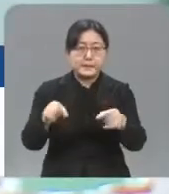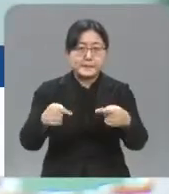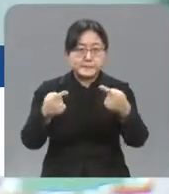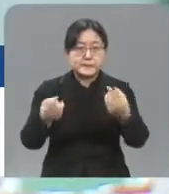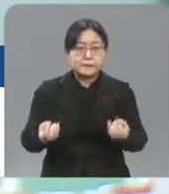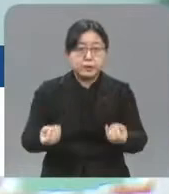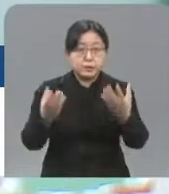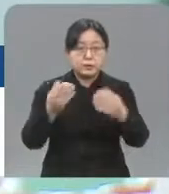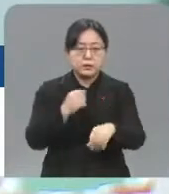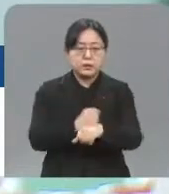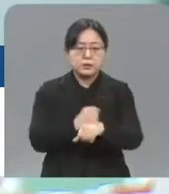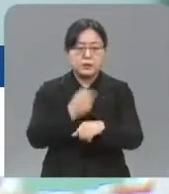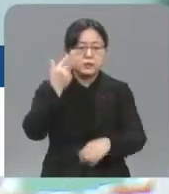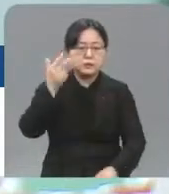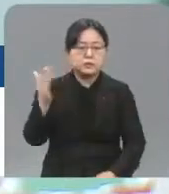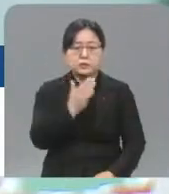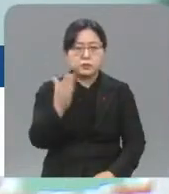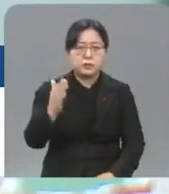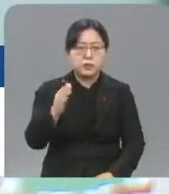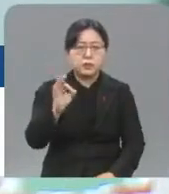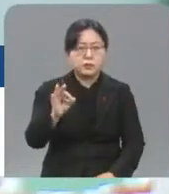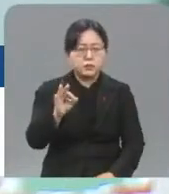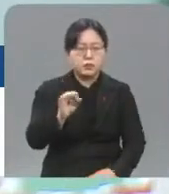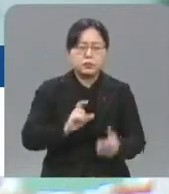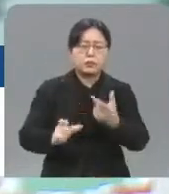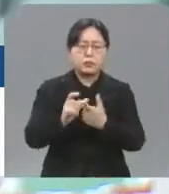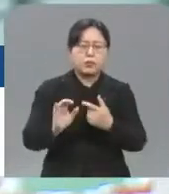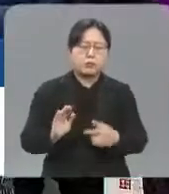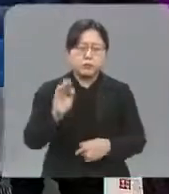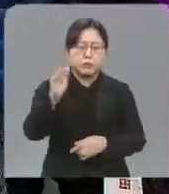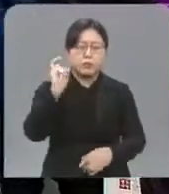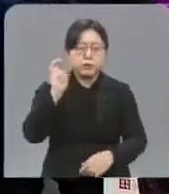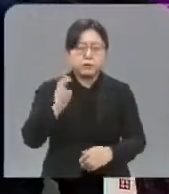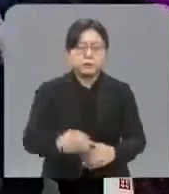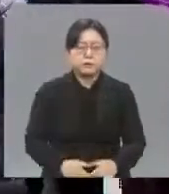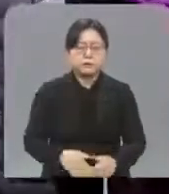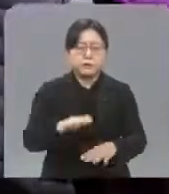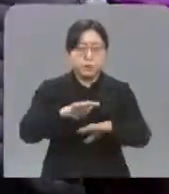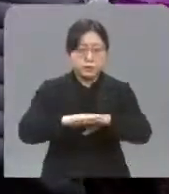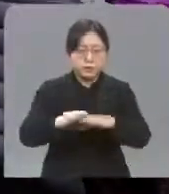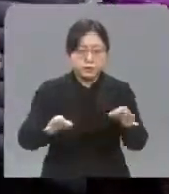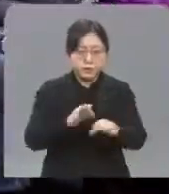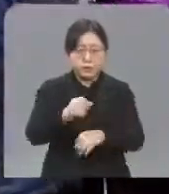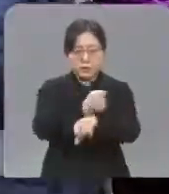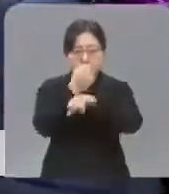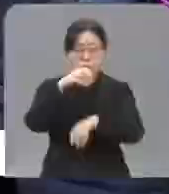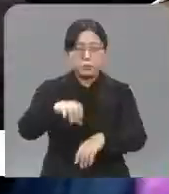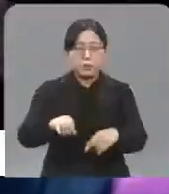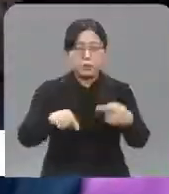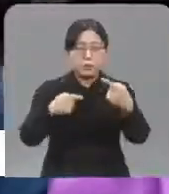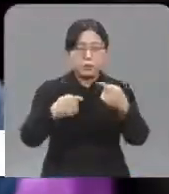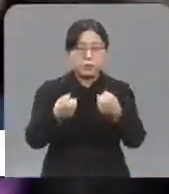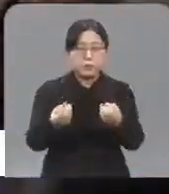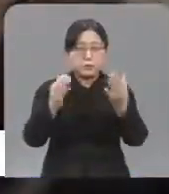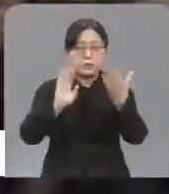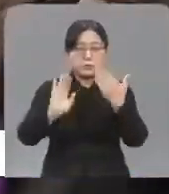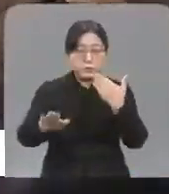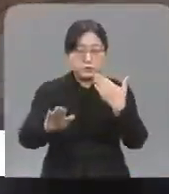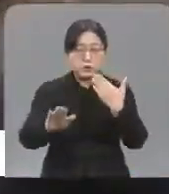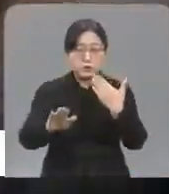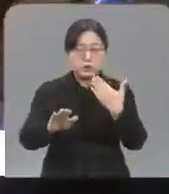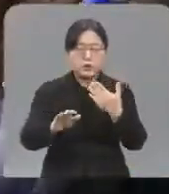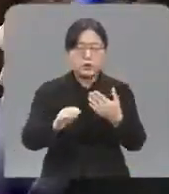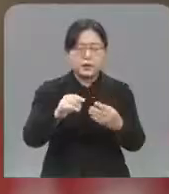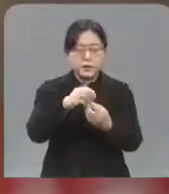한 일주일 정도거든요. 그때부터 시세가 많이 오를 거라고 생각해요. 농촌경제연구원은 설이 지난 다음 달 이후에나